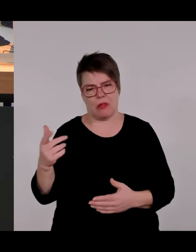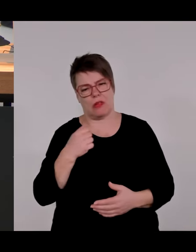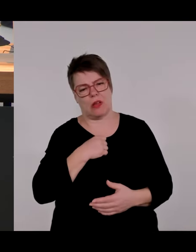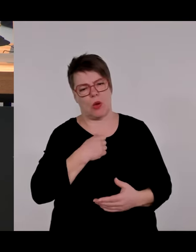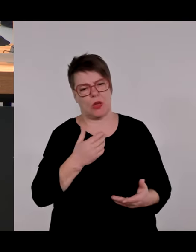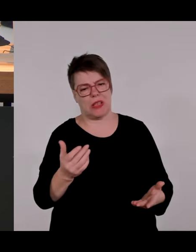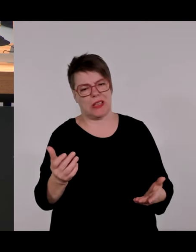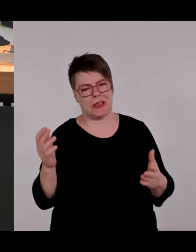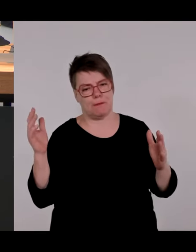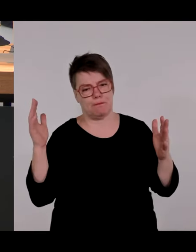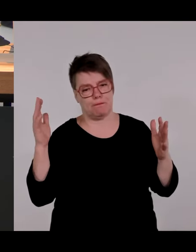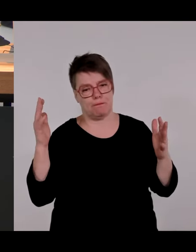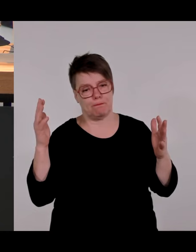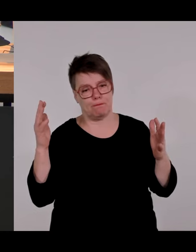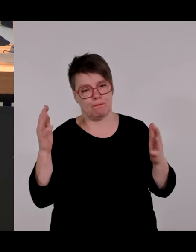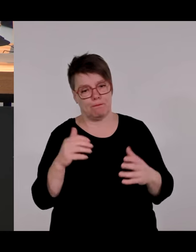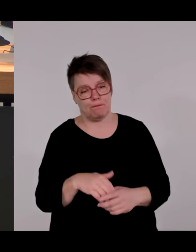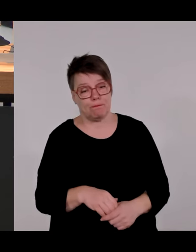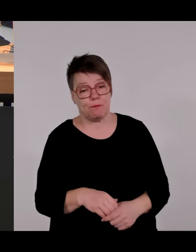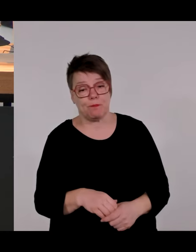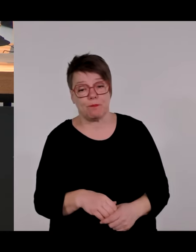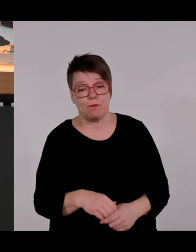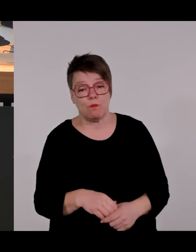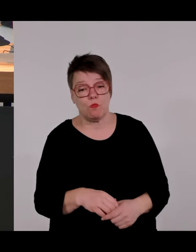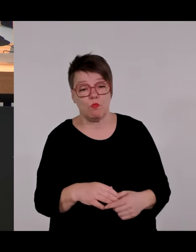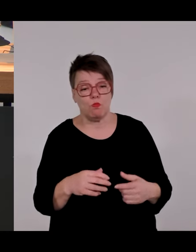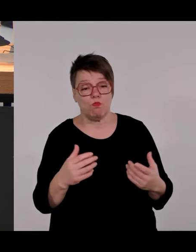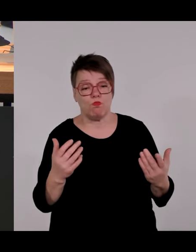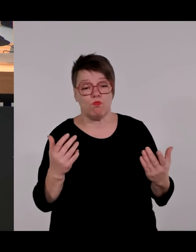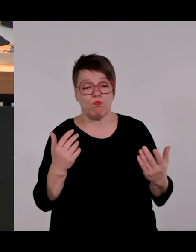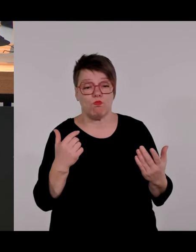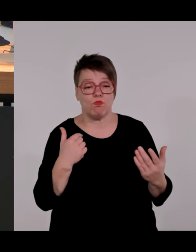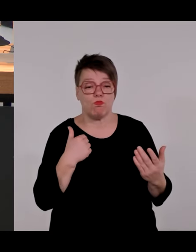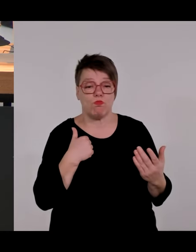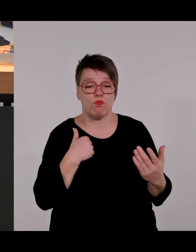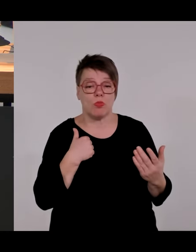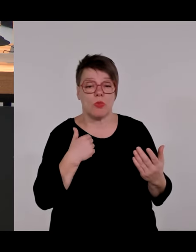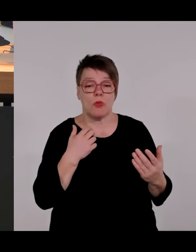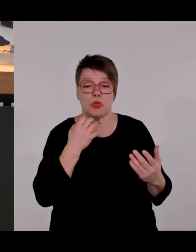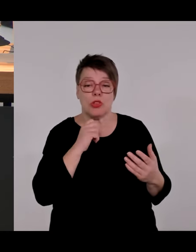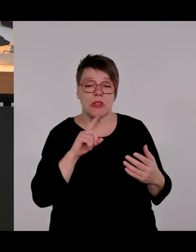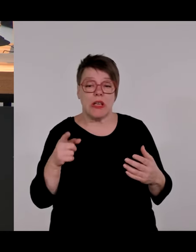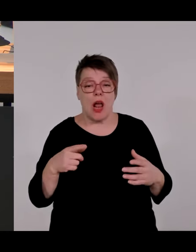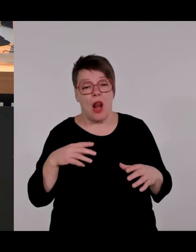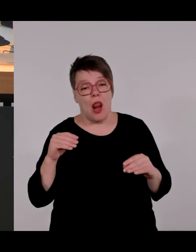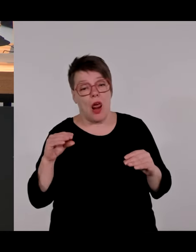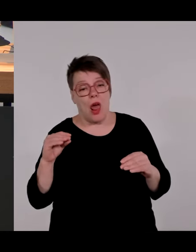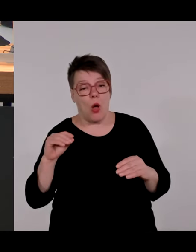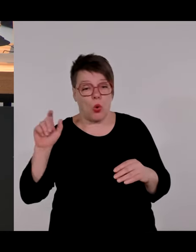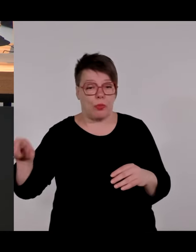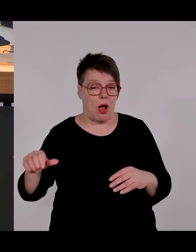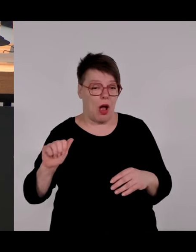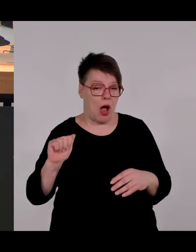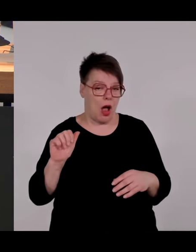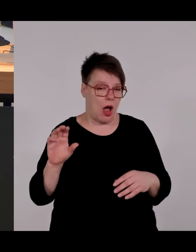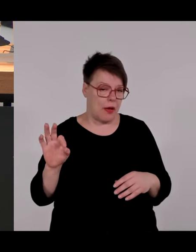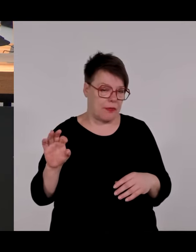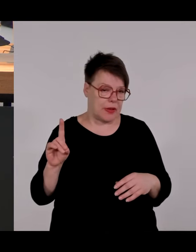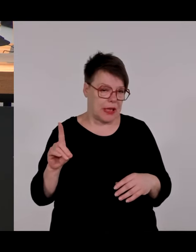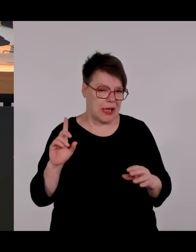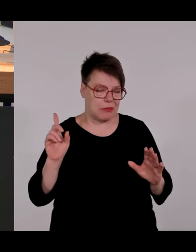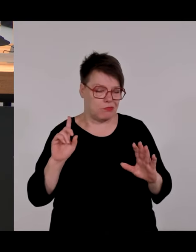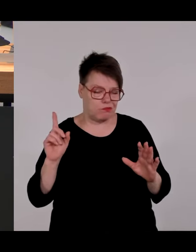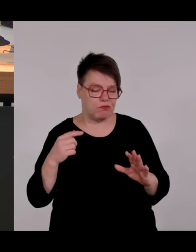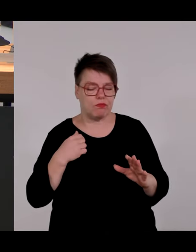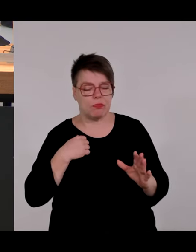Bild ab. Mit dem Girlie ist es so ein bisschen wie so oft in der Innenpolitik, wenn es um Orte geht mit multiplen Problemlagen